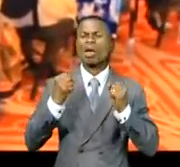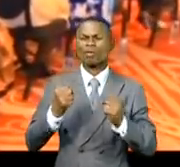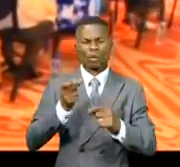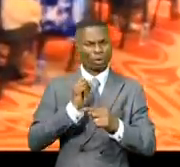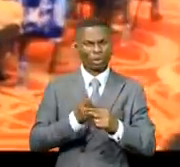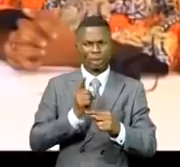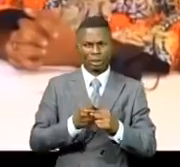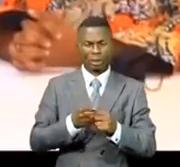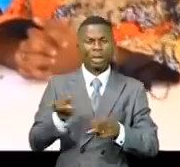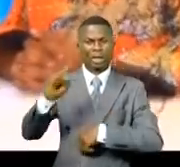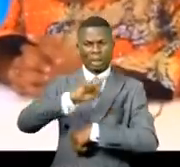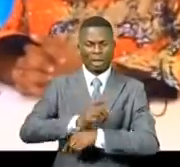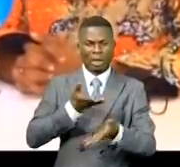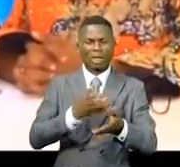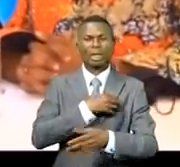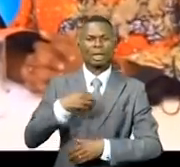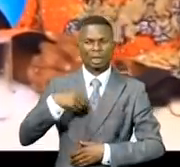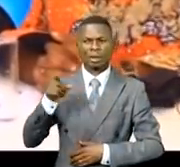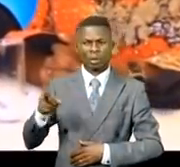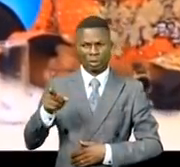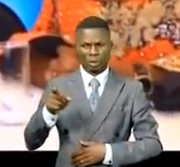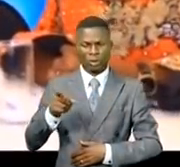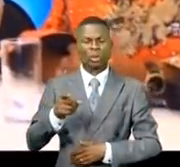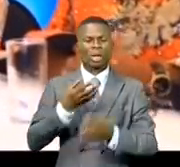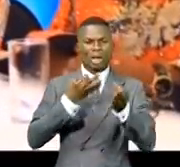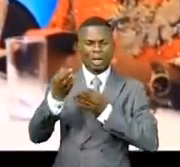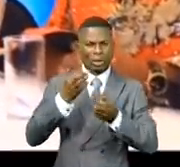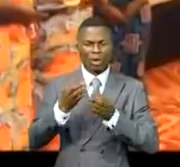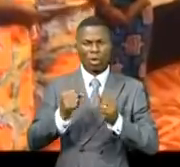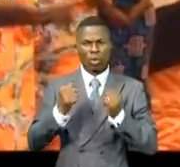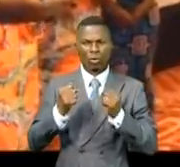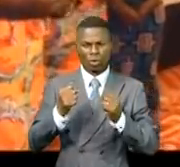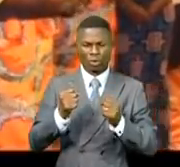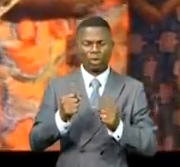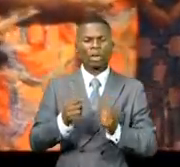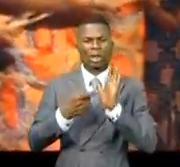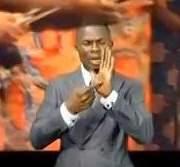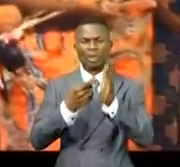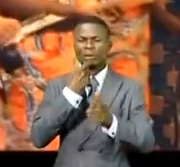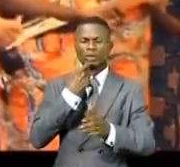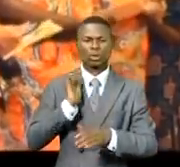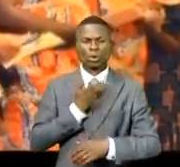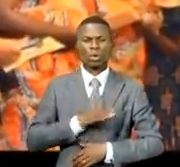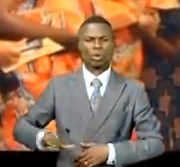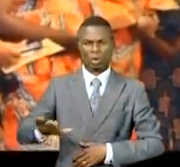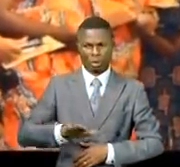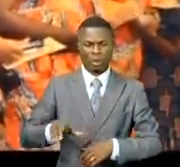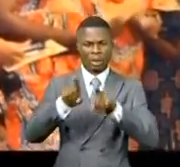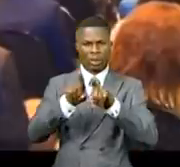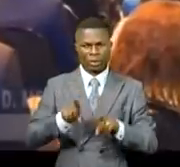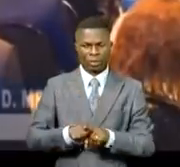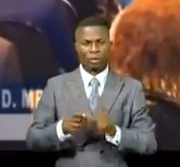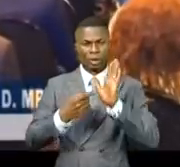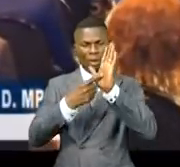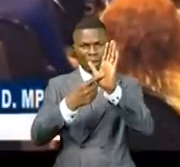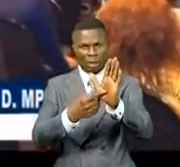journée a permis aux Anamongo de se souvenir de leur origine et de leurs leaders qui ont marqué l'histoire de la RD Congo. Aussi